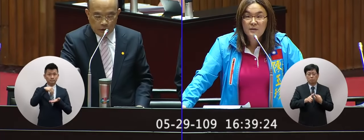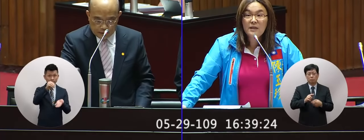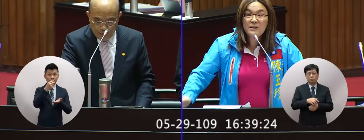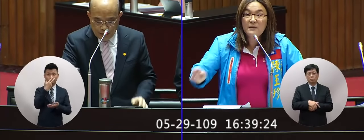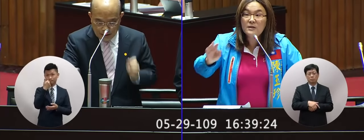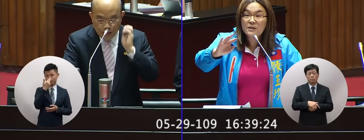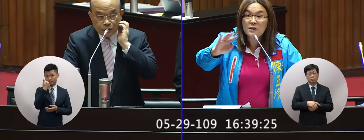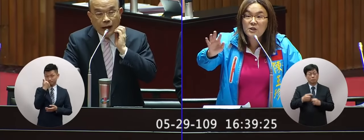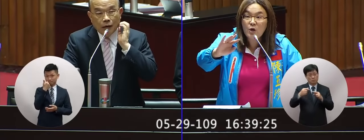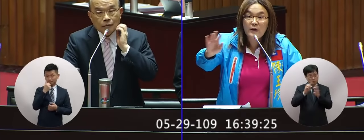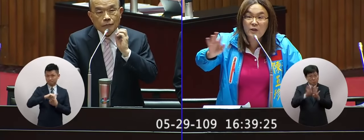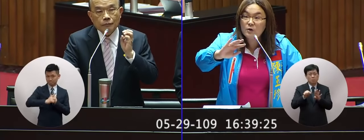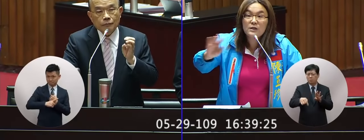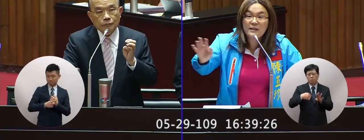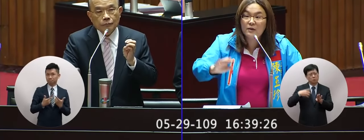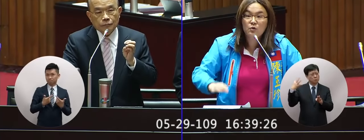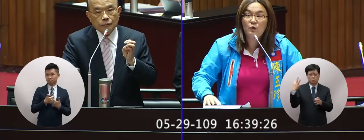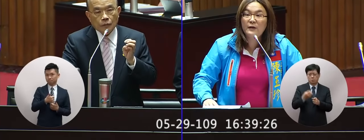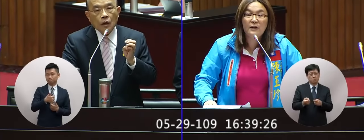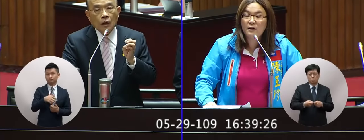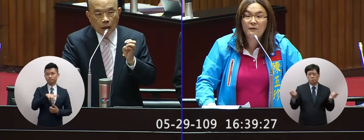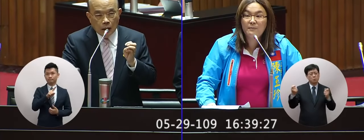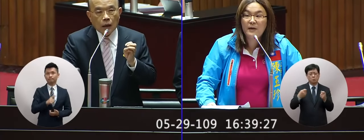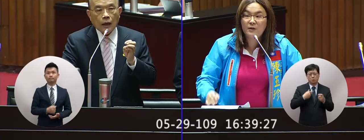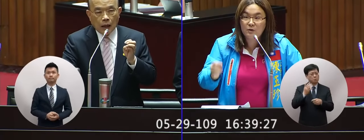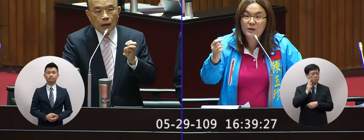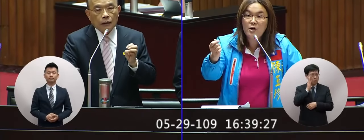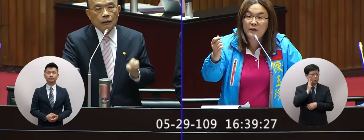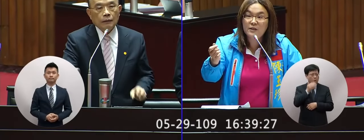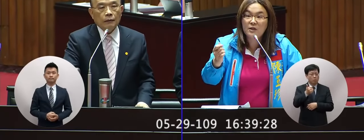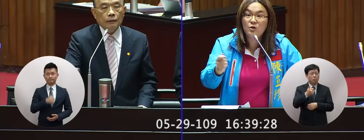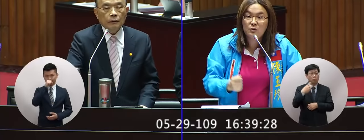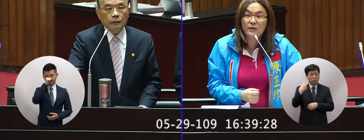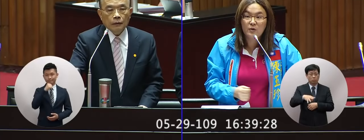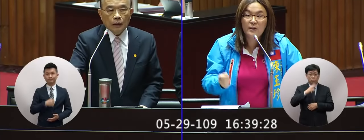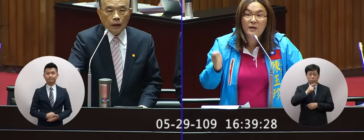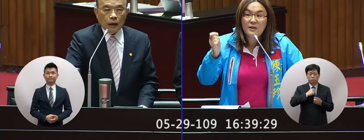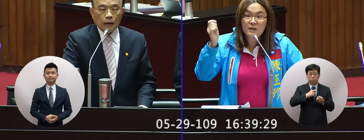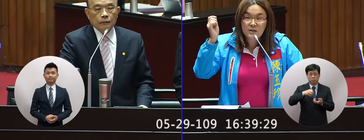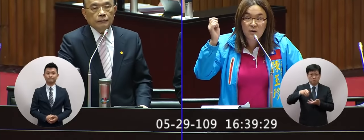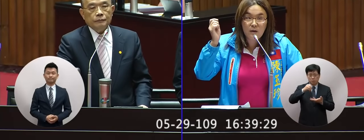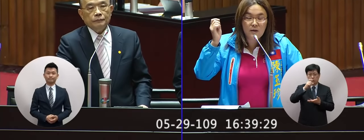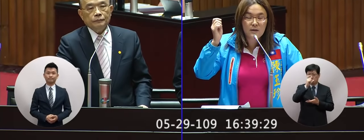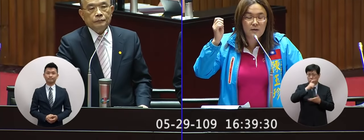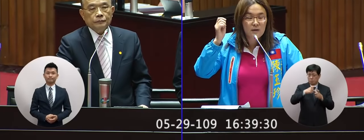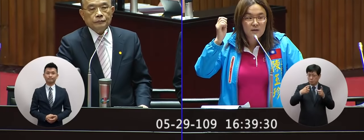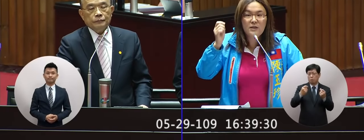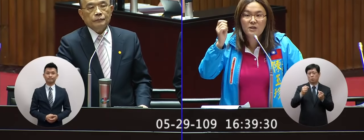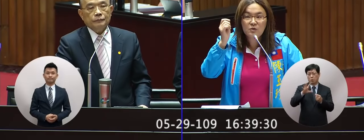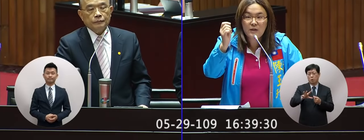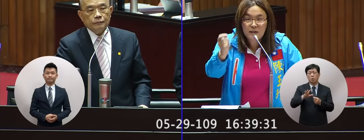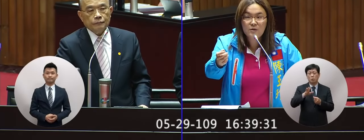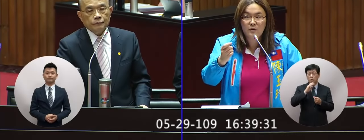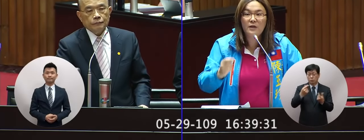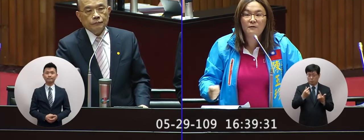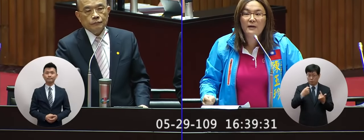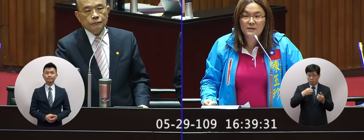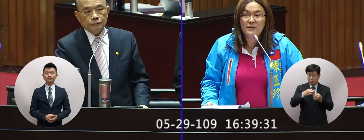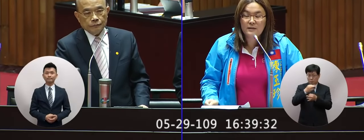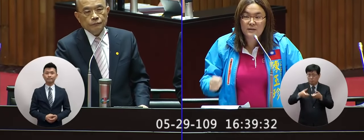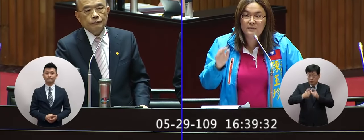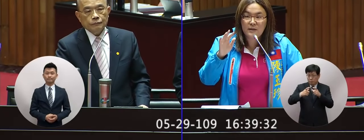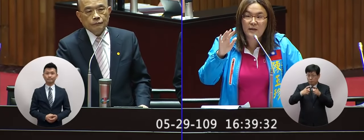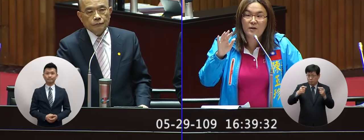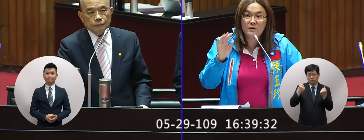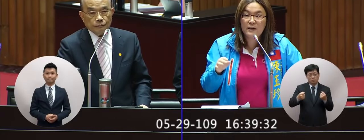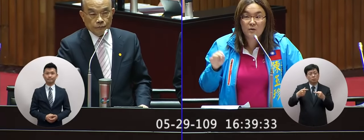式。 这个金门行之有年都是这样做，非常的方便，也有领提酒券，所以这个这个振兴券这种领法，事